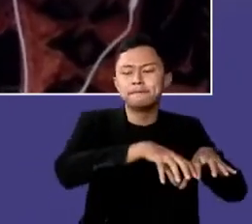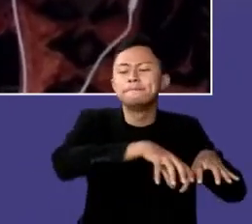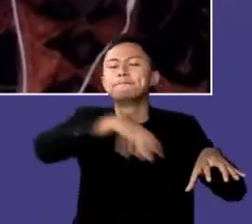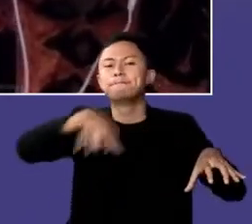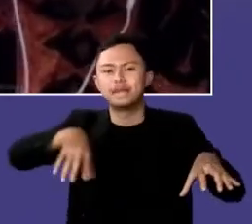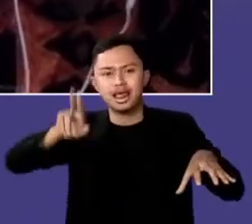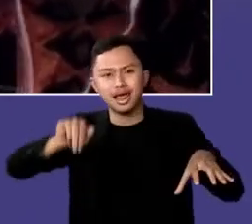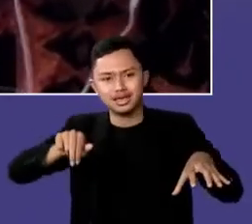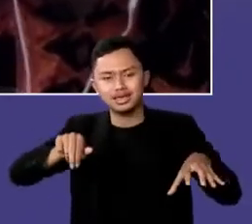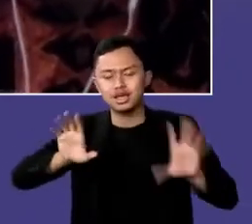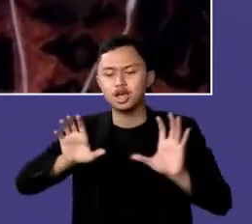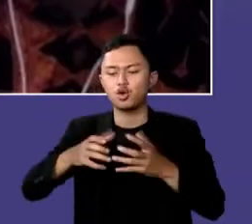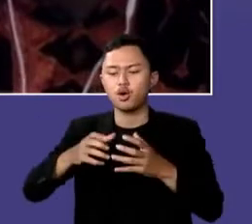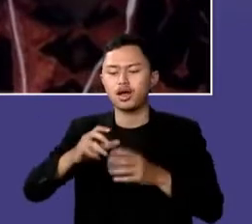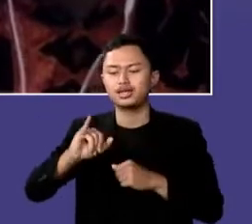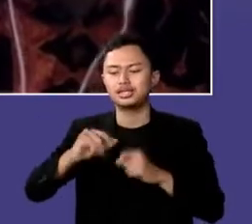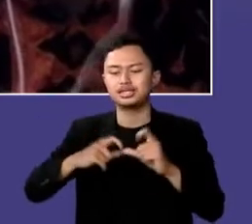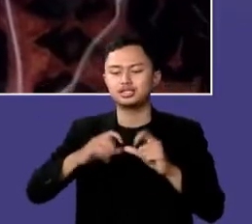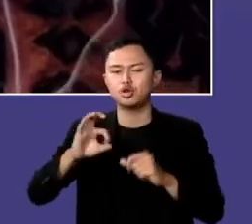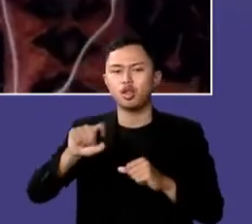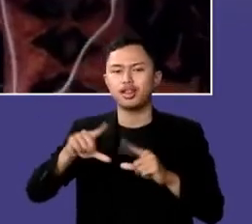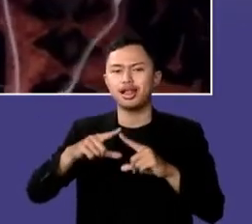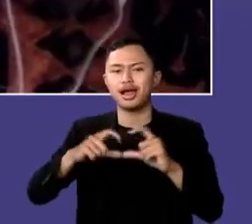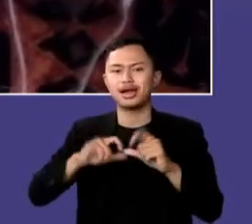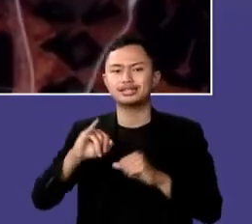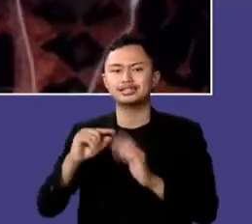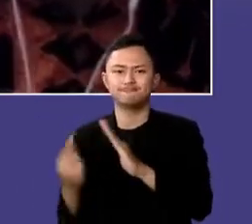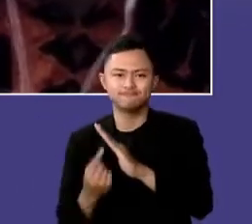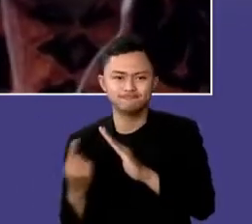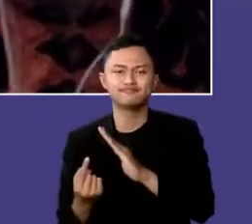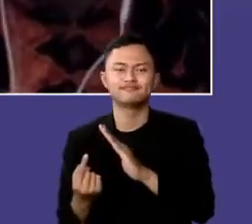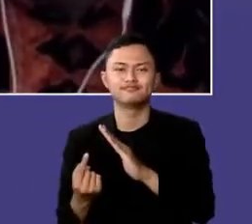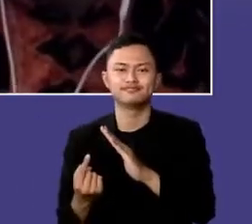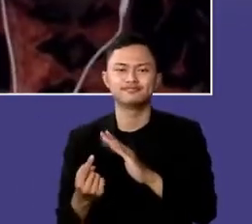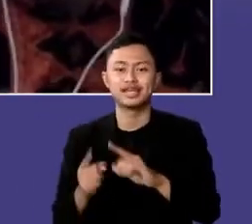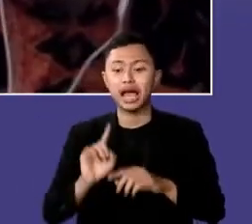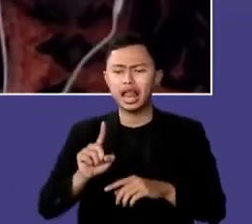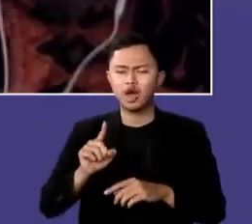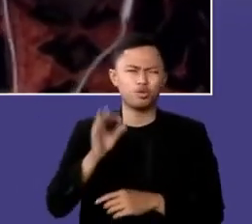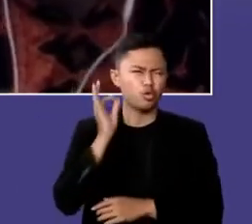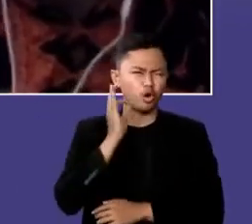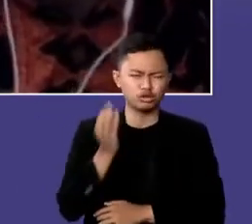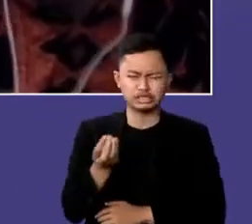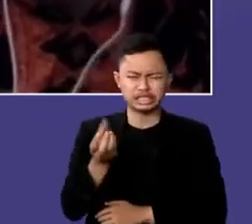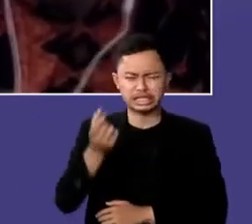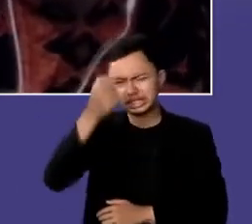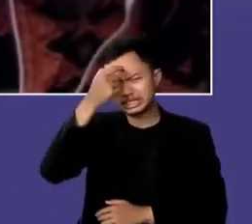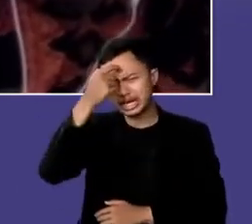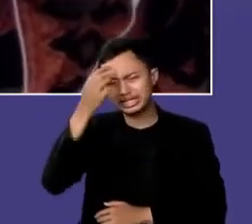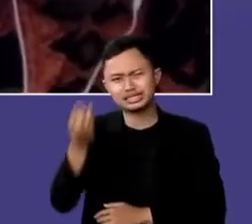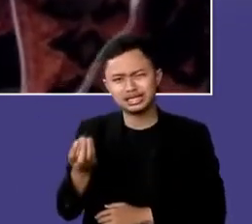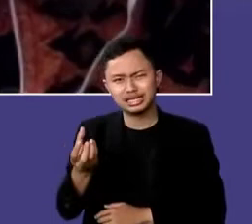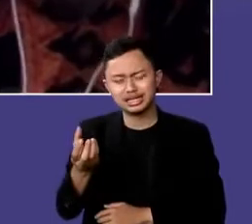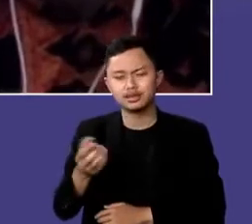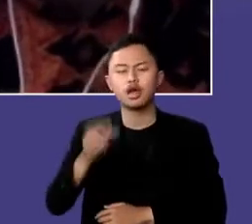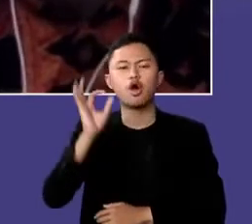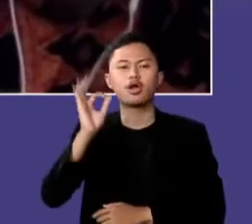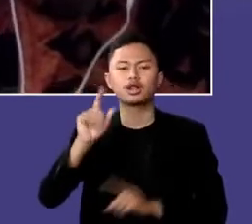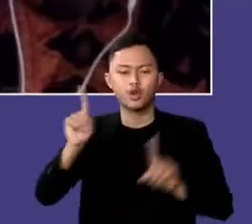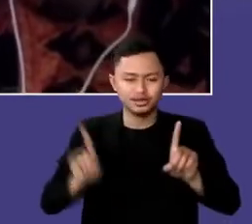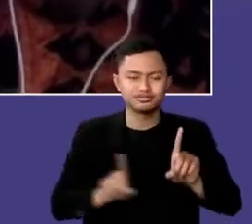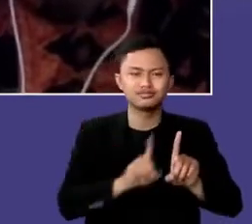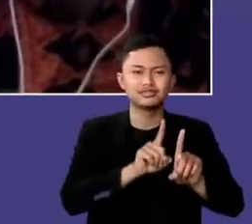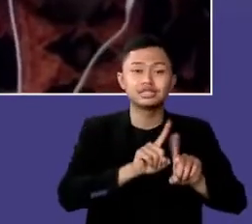isolasi kalau gejalanya sedang ya itu orang tua meski boleh menemani tapi syaratnya tadi orang tua juga ikut